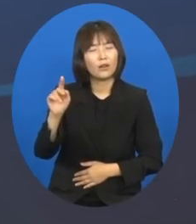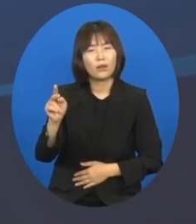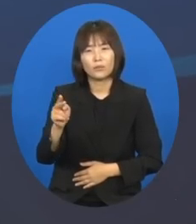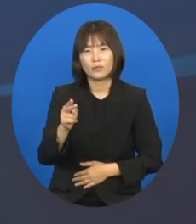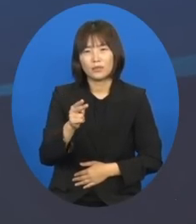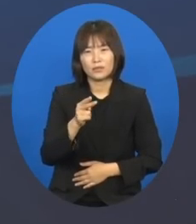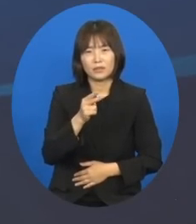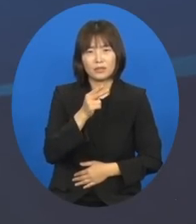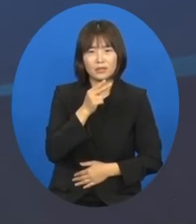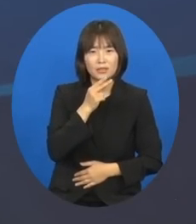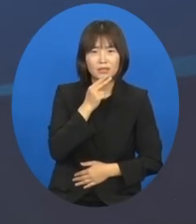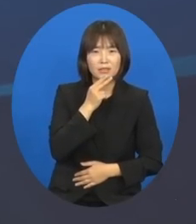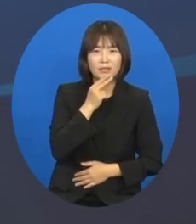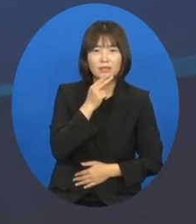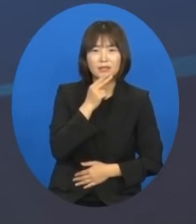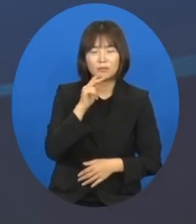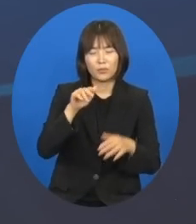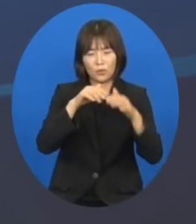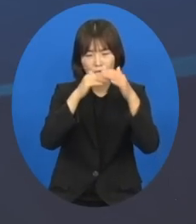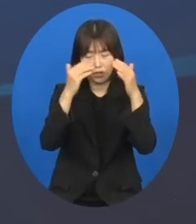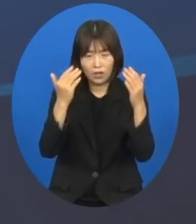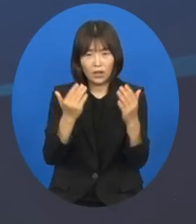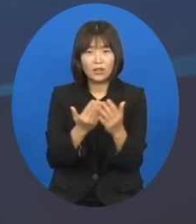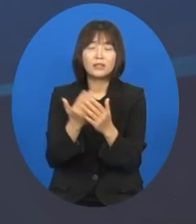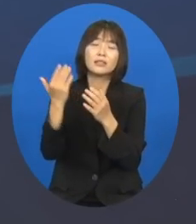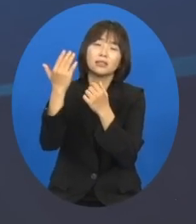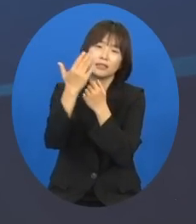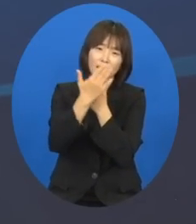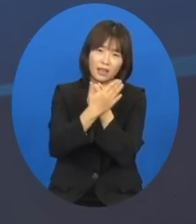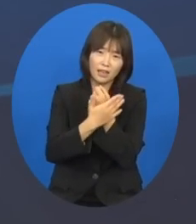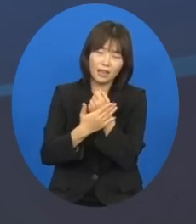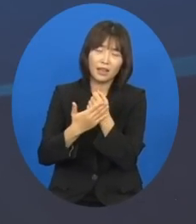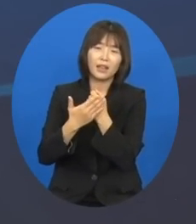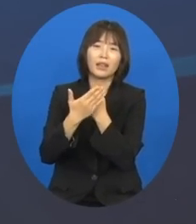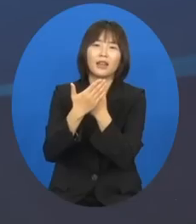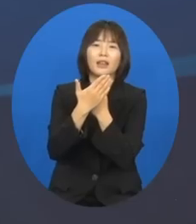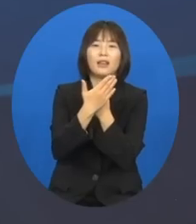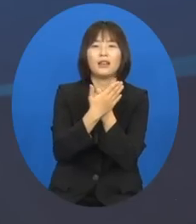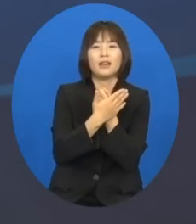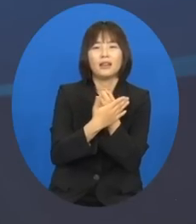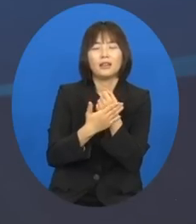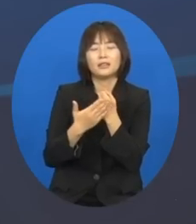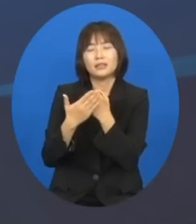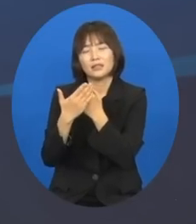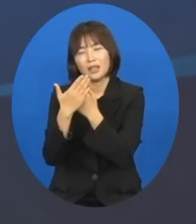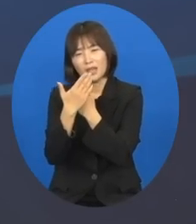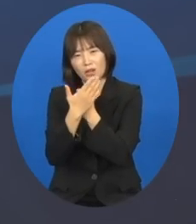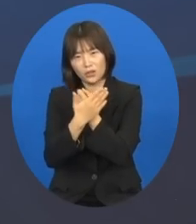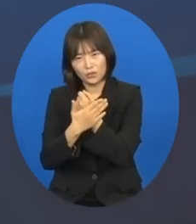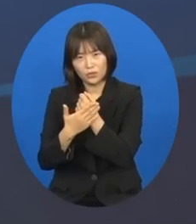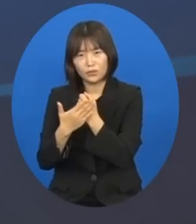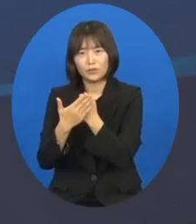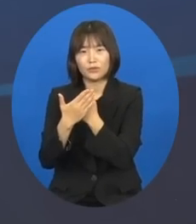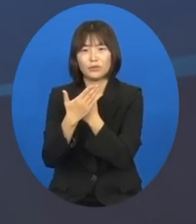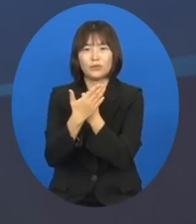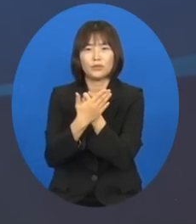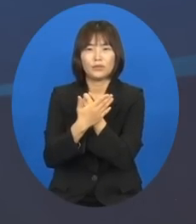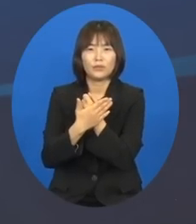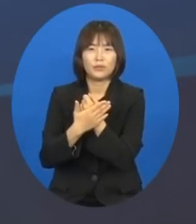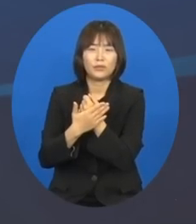없었던 것을 모든 것이 은혜 은혜였어